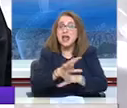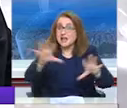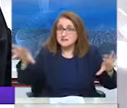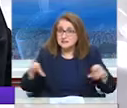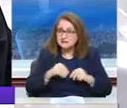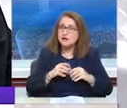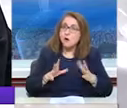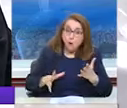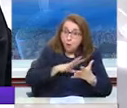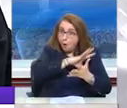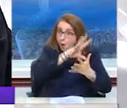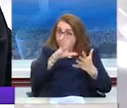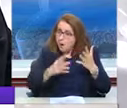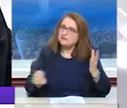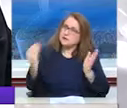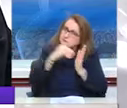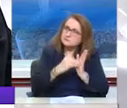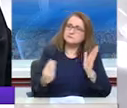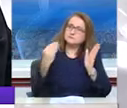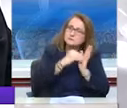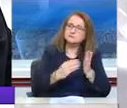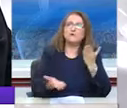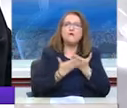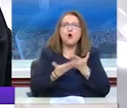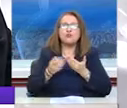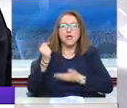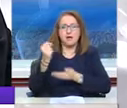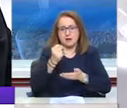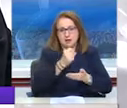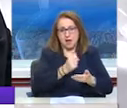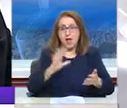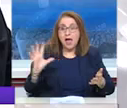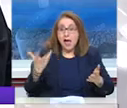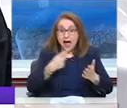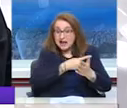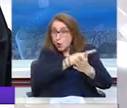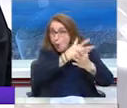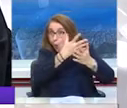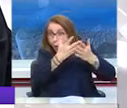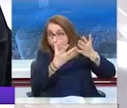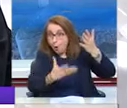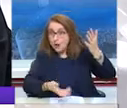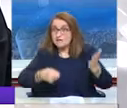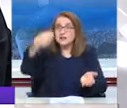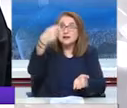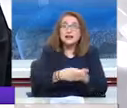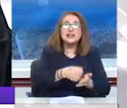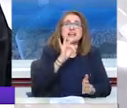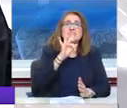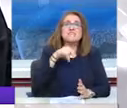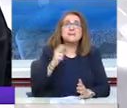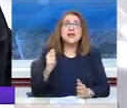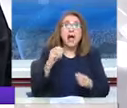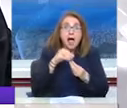σε όσες προστίθεται τον Απρίλιο, δίδεται πλέον η δυνατότητα, αν καταβάλουν εμπρόθεσμα τον ΦΠΑ που έχουν να πληρώσουν τον